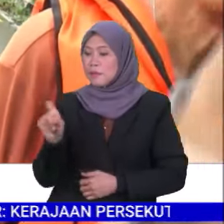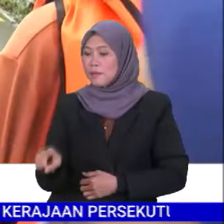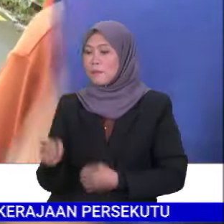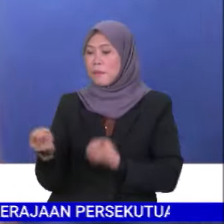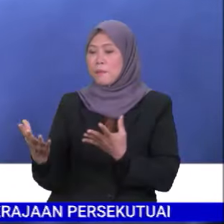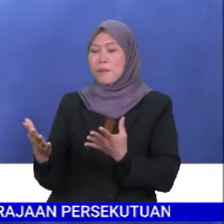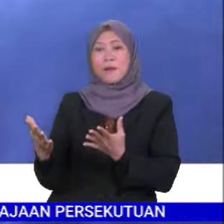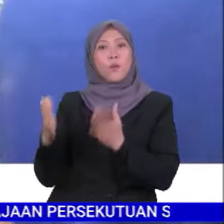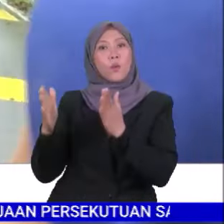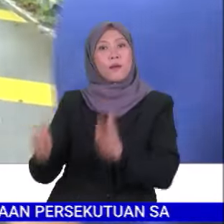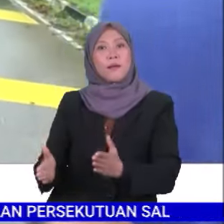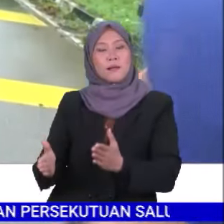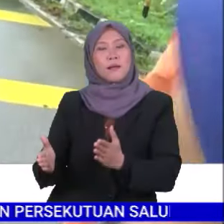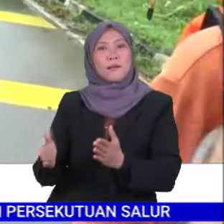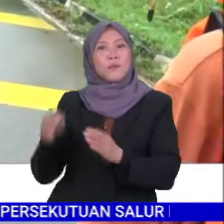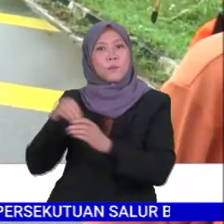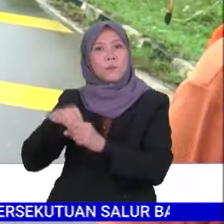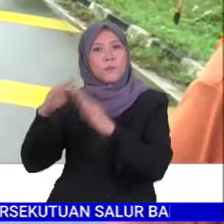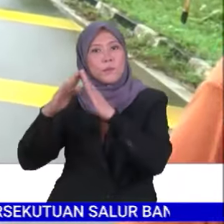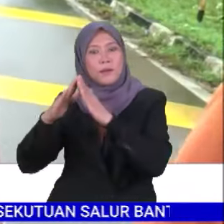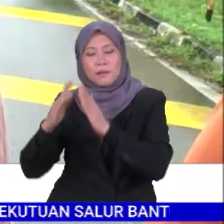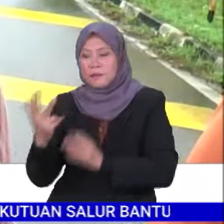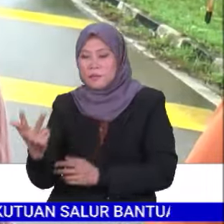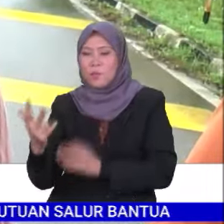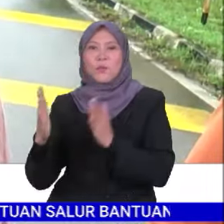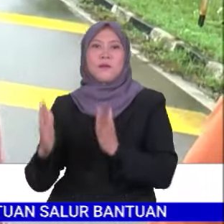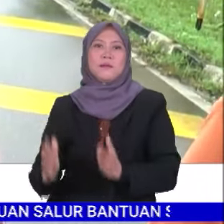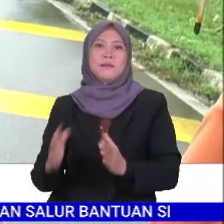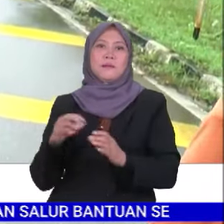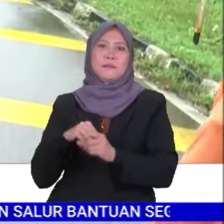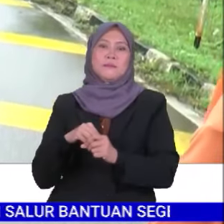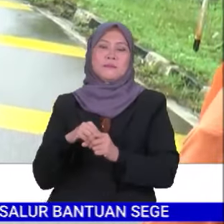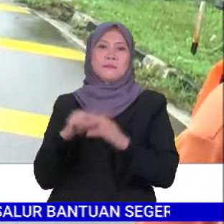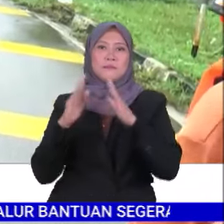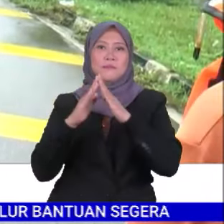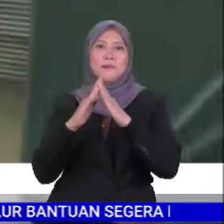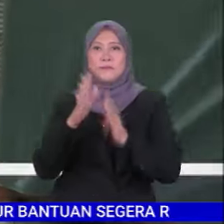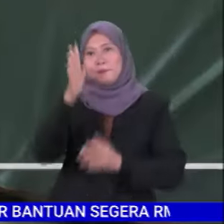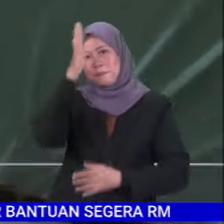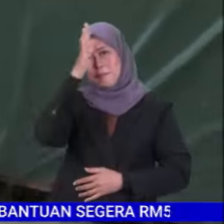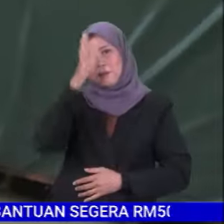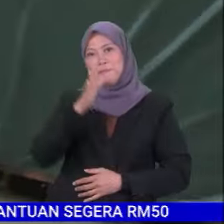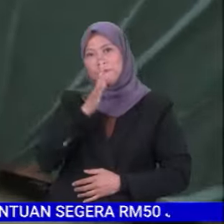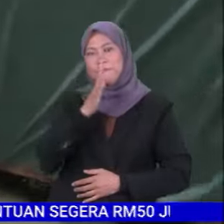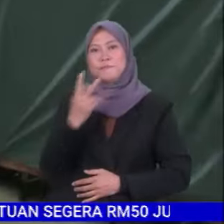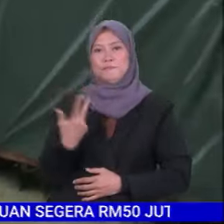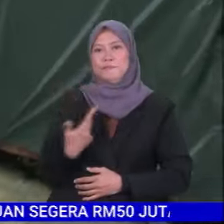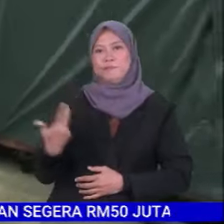Ada berapa ramai kat rumah? Tiga orang. Nama cucu tak? Pak dengan mak.